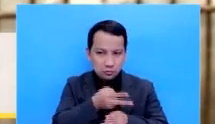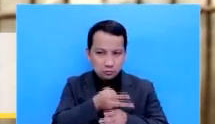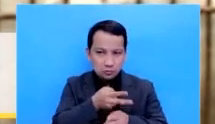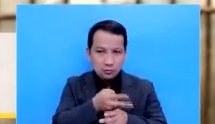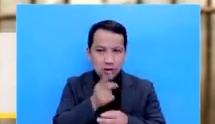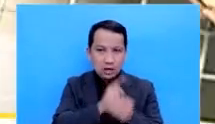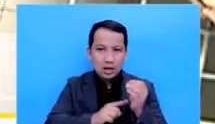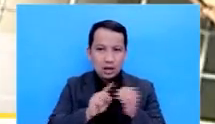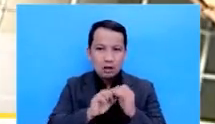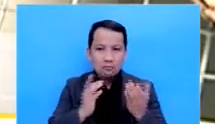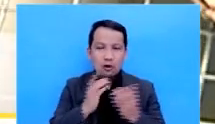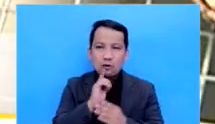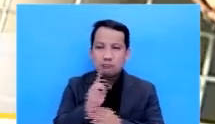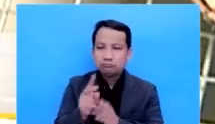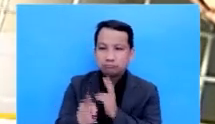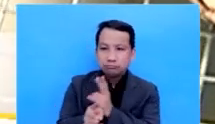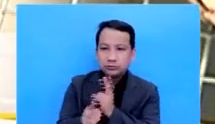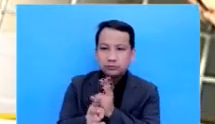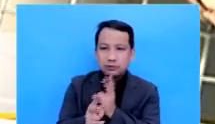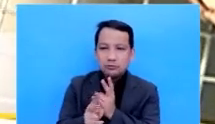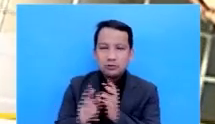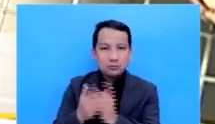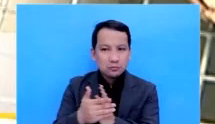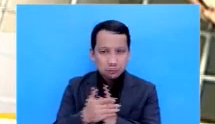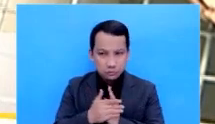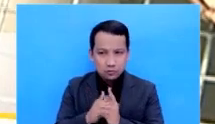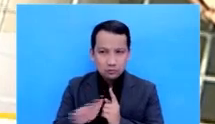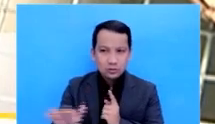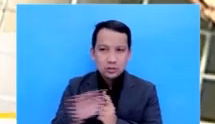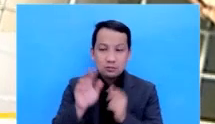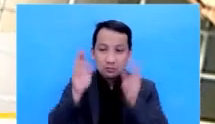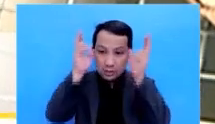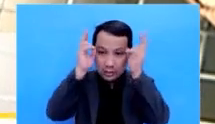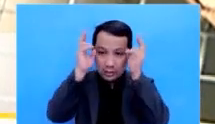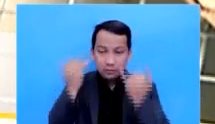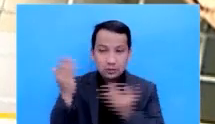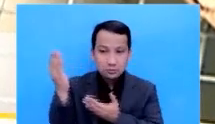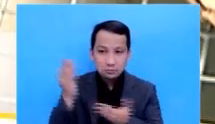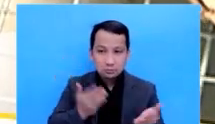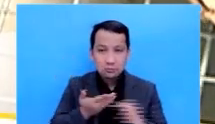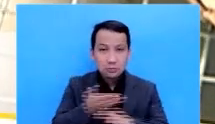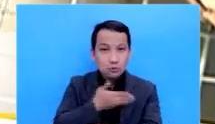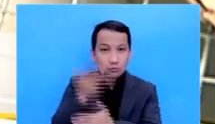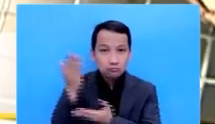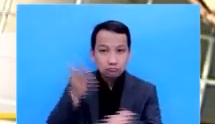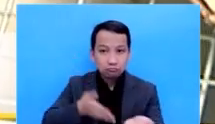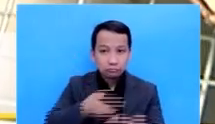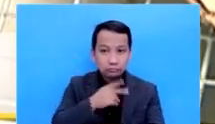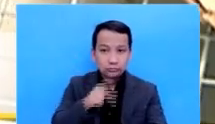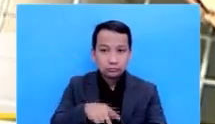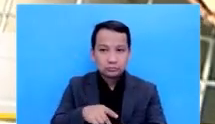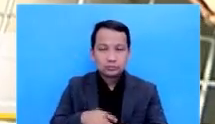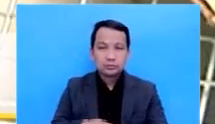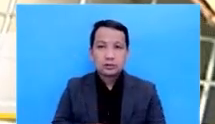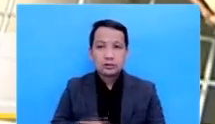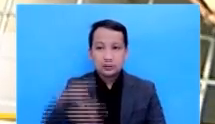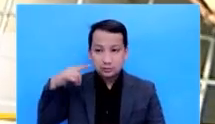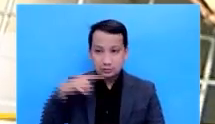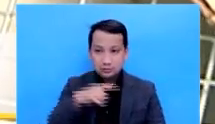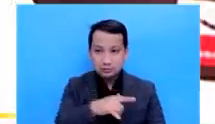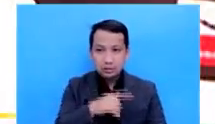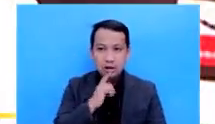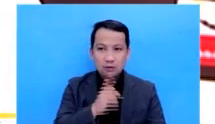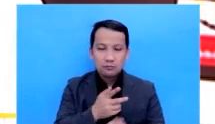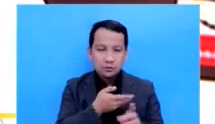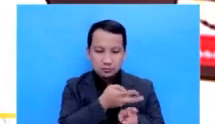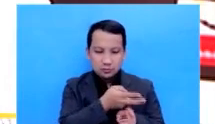sa pagbabantay at pag-quarantine sa mga rabbit bago ipasok sa Pilipinas. Pagdating sa airport, meron po tayong quarantine